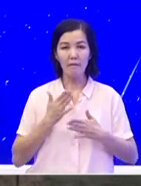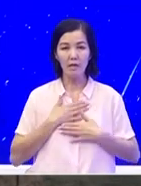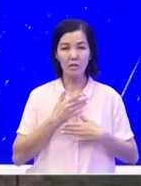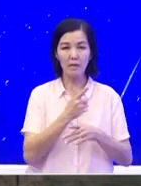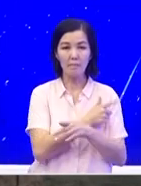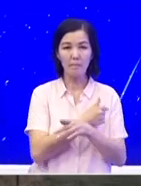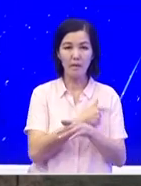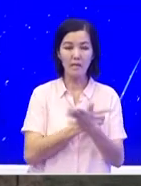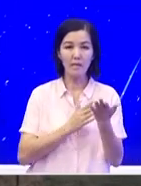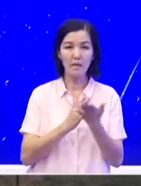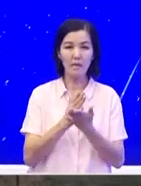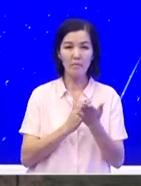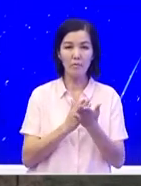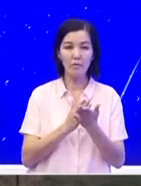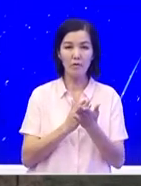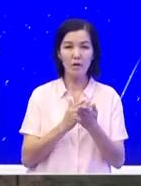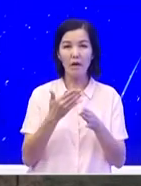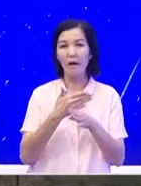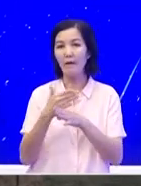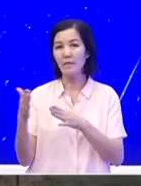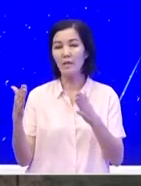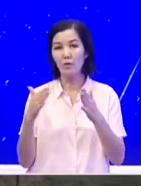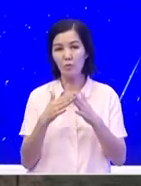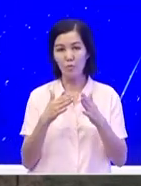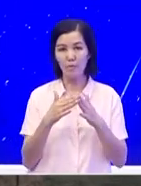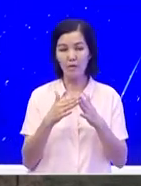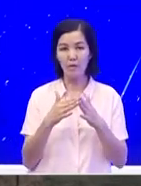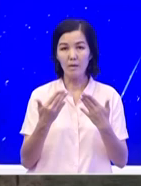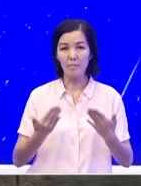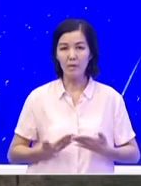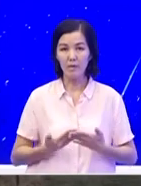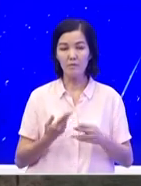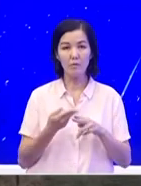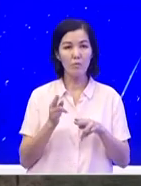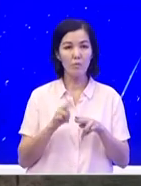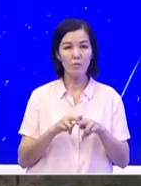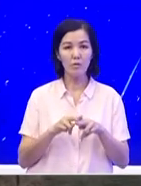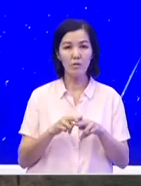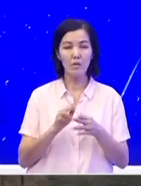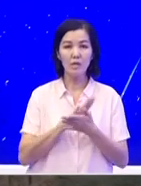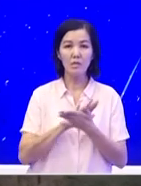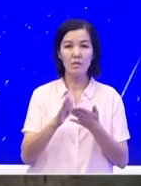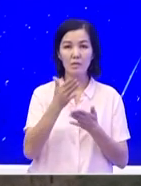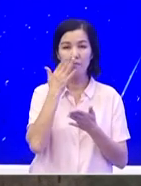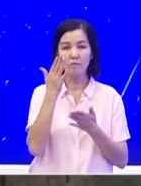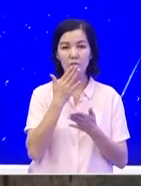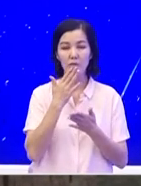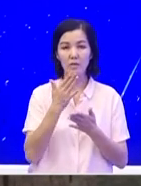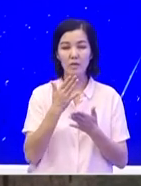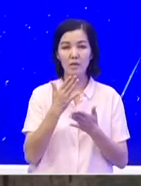сотрудников вне дома. Это проживание в условиях здесь, в общем-то, чистого воздуха. Это санаторий